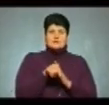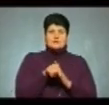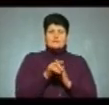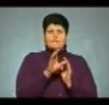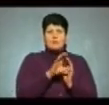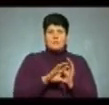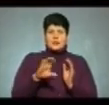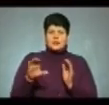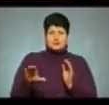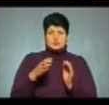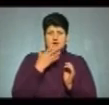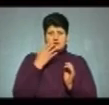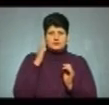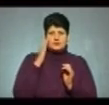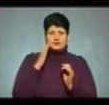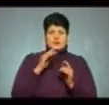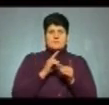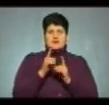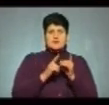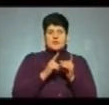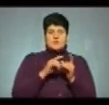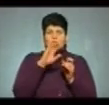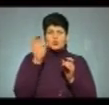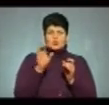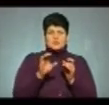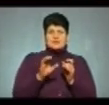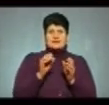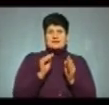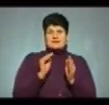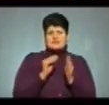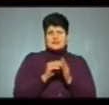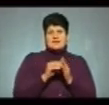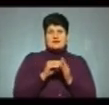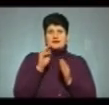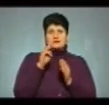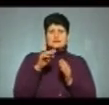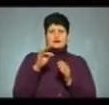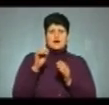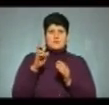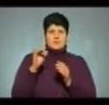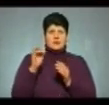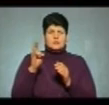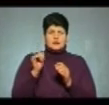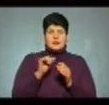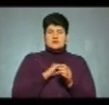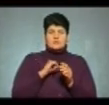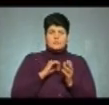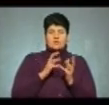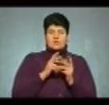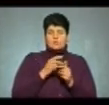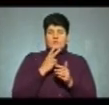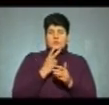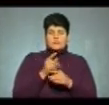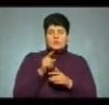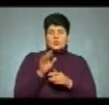гарячого водопостачання. Люди замінюють рушнику сушки самовільно. Вони ставлять нержавіючі, які зараз є, драбинки. Але самим розрахунком передбачено